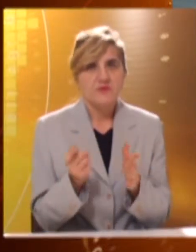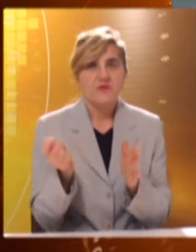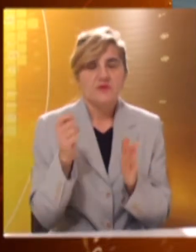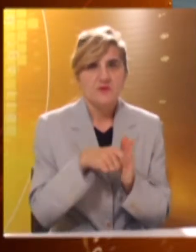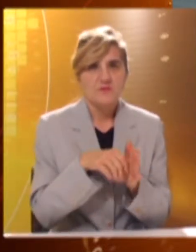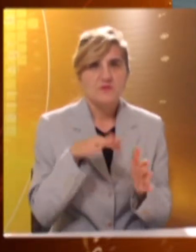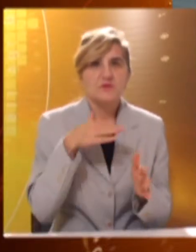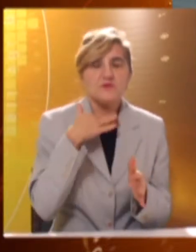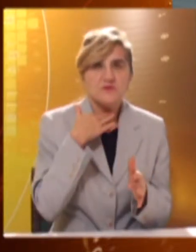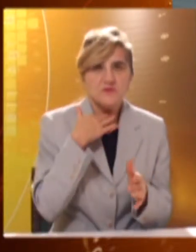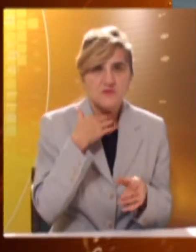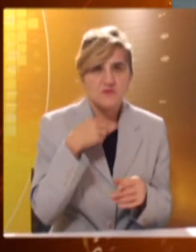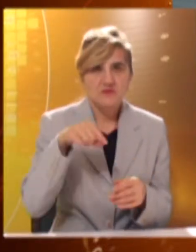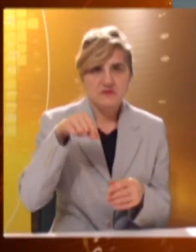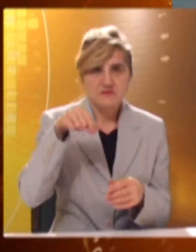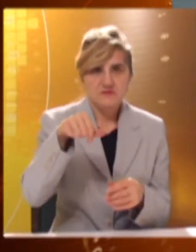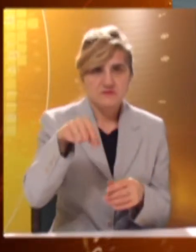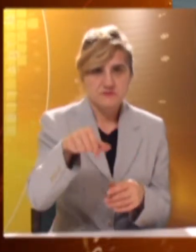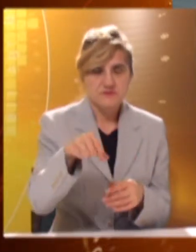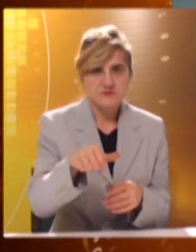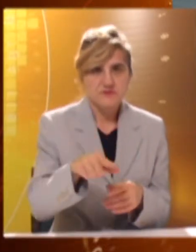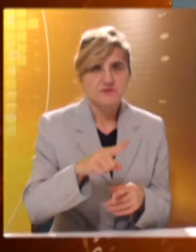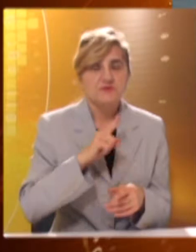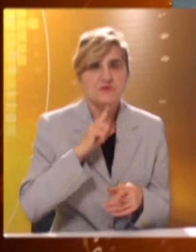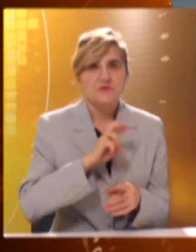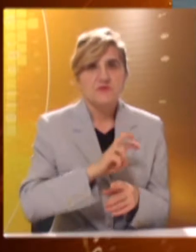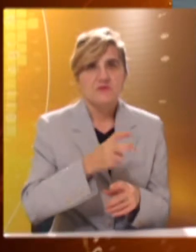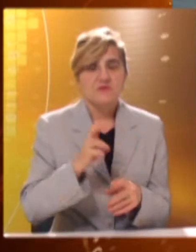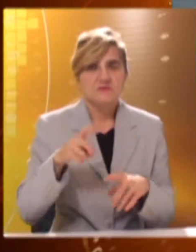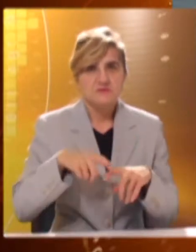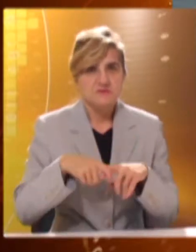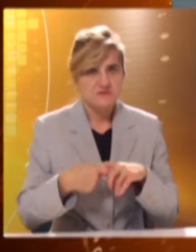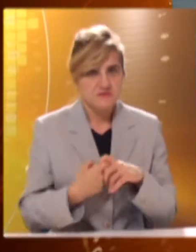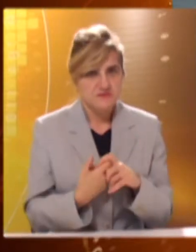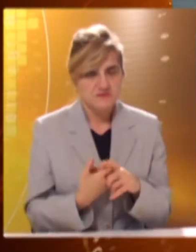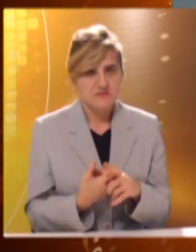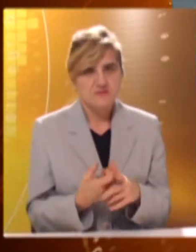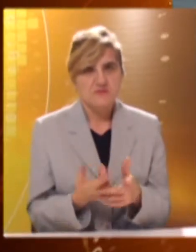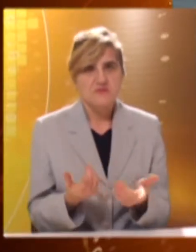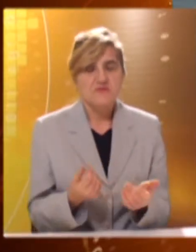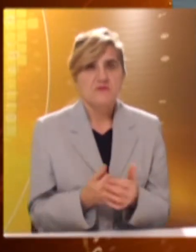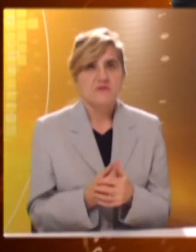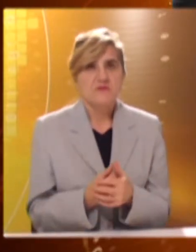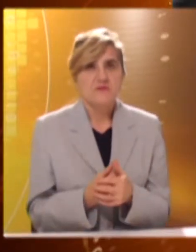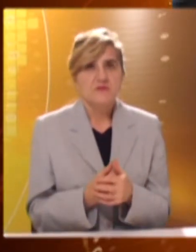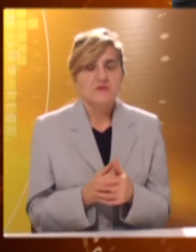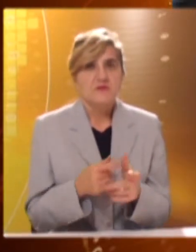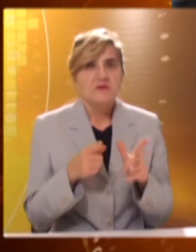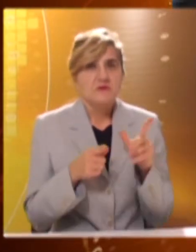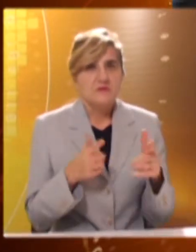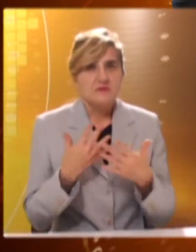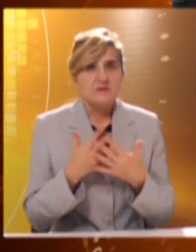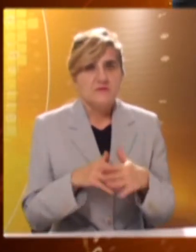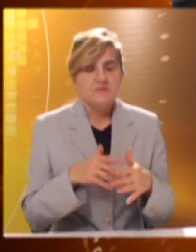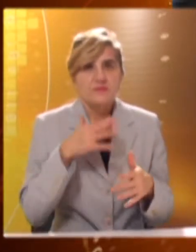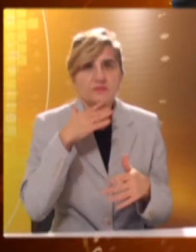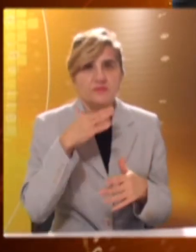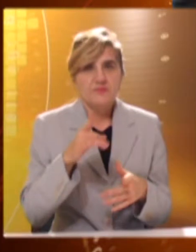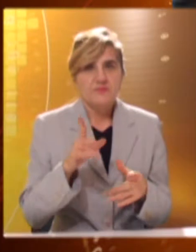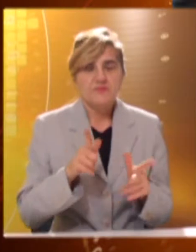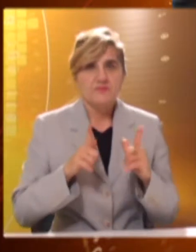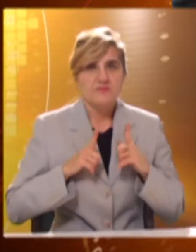Nabavljene su dovoljne količine soli i agregata, popularnije nazvanog rizla. Iz JKP Čistoće i zelenilo